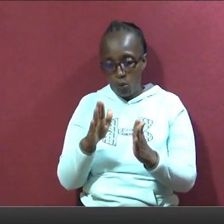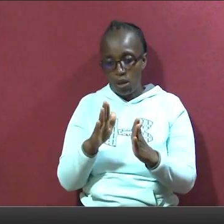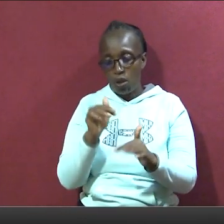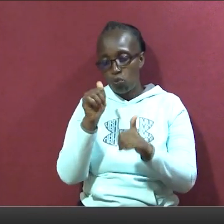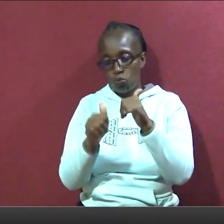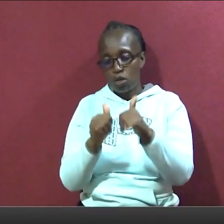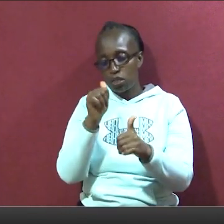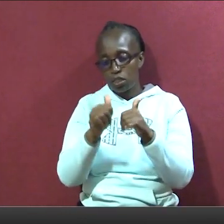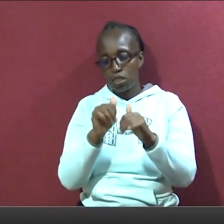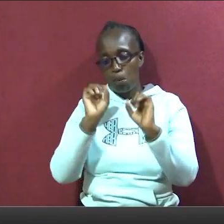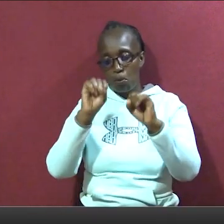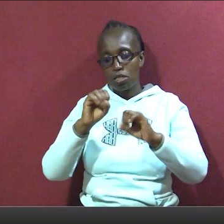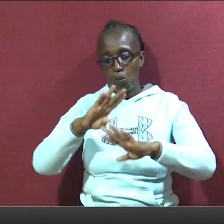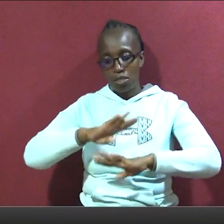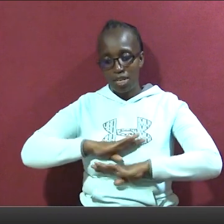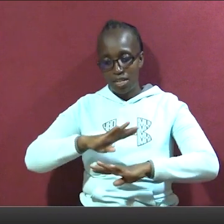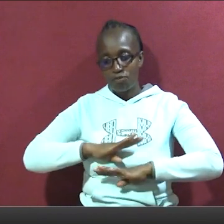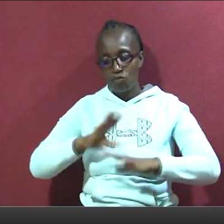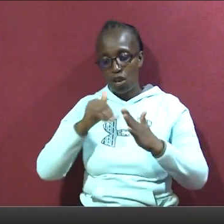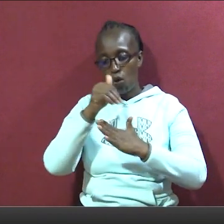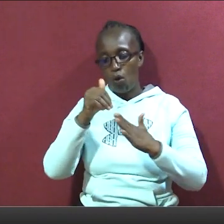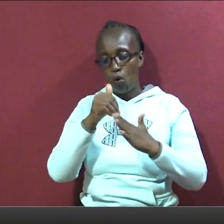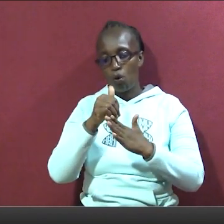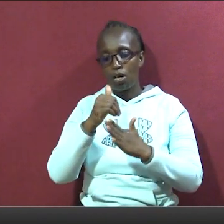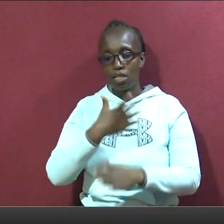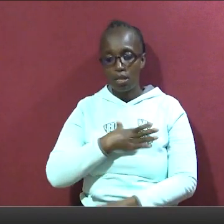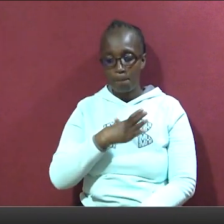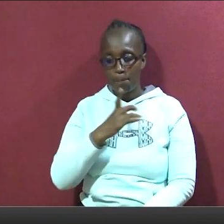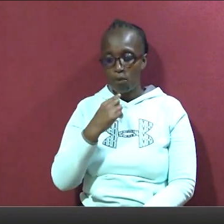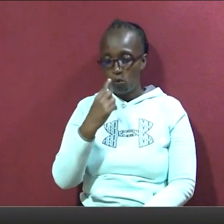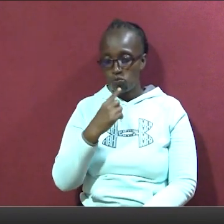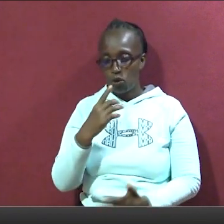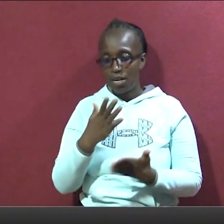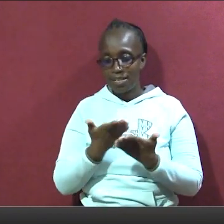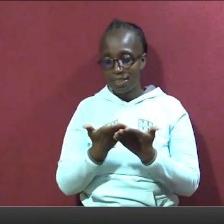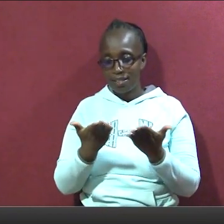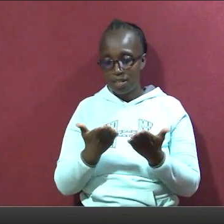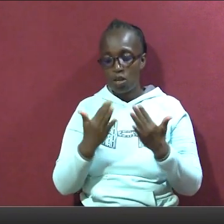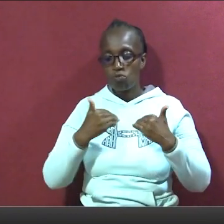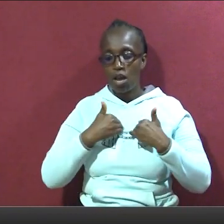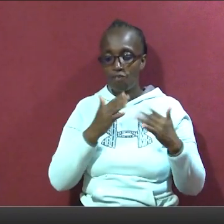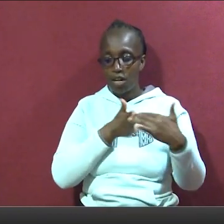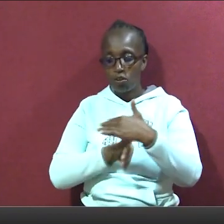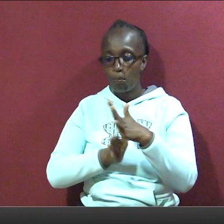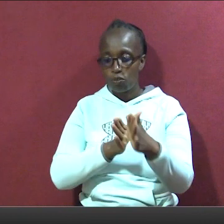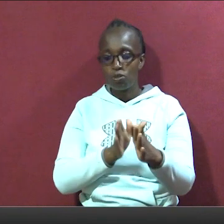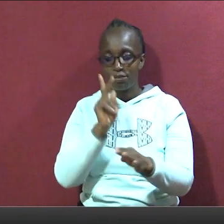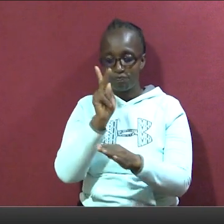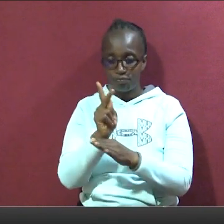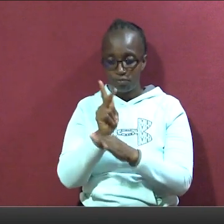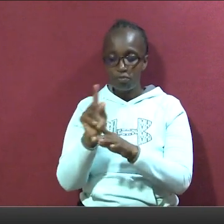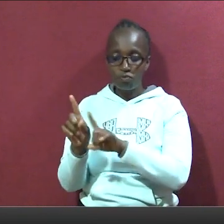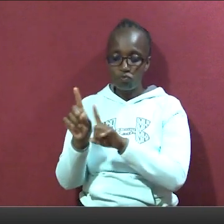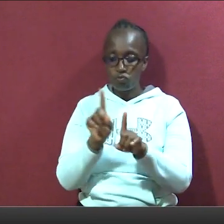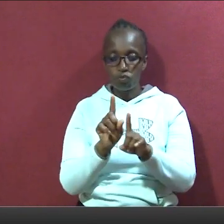Tuweze kutumia njia ambayo itaweza kurizisha viongozi wote walio katika ile lineup, tuweze kuwa na nafasi